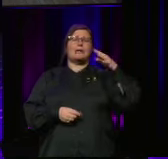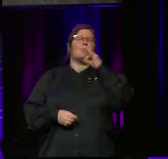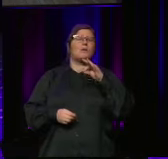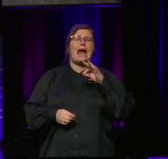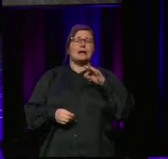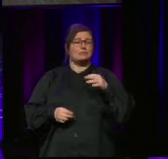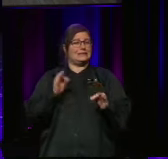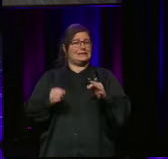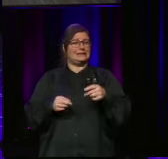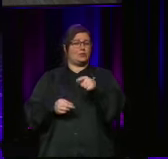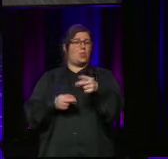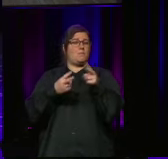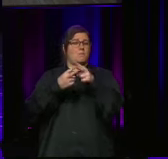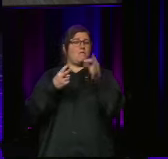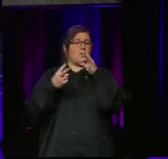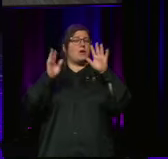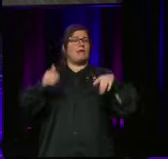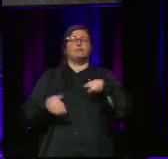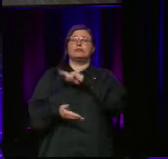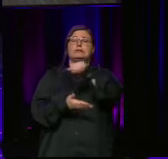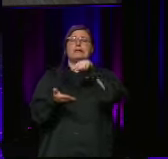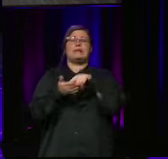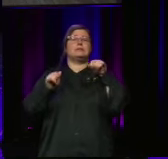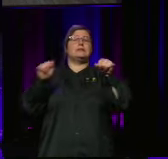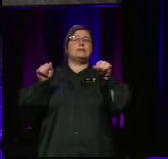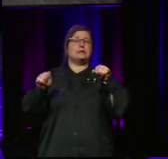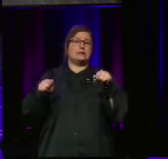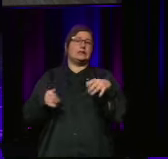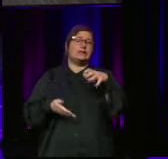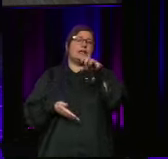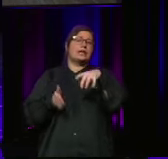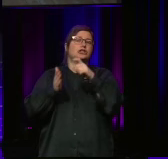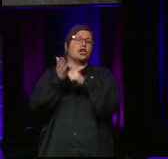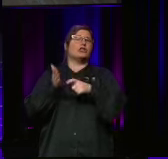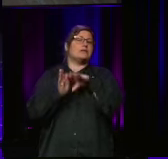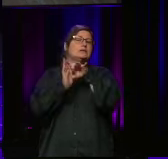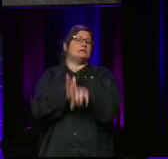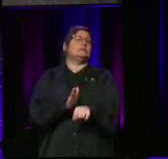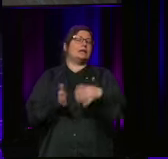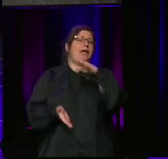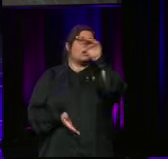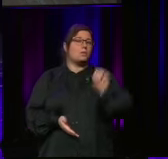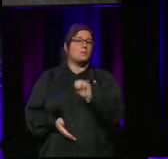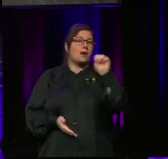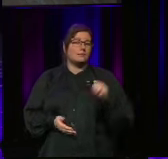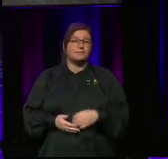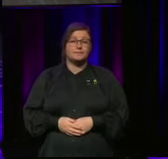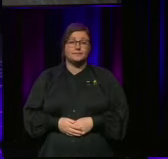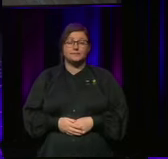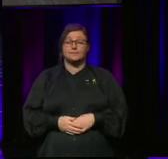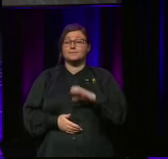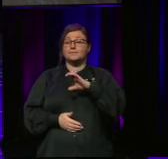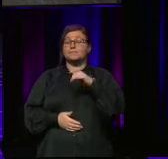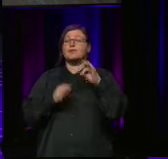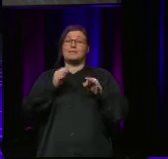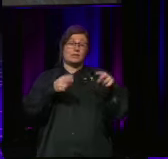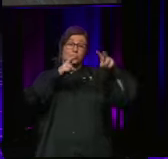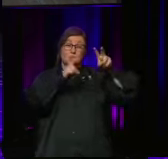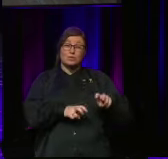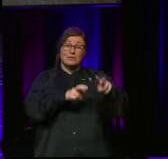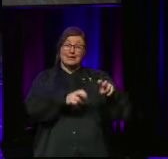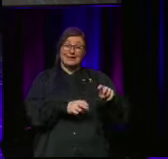har stått i centrum för mycket av rättsstatsdebatten i Europa. Och det här ligger med i den här utredningen jag nämnde tidigare. De ska titta på de här